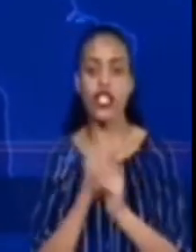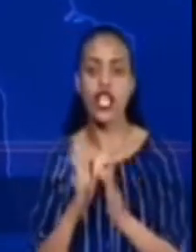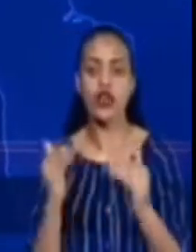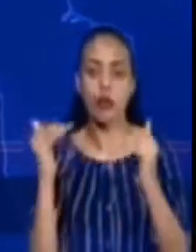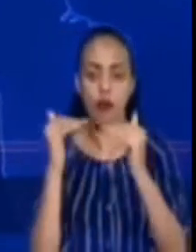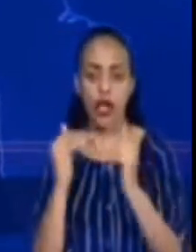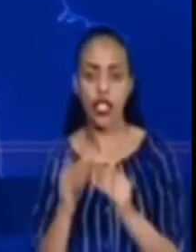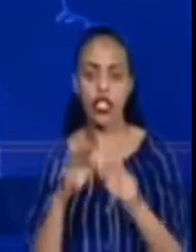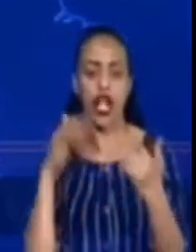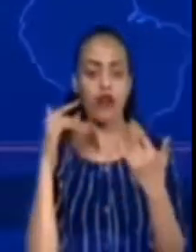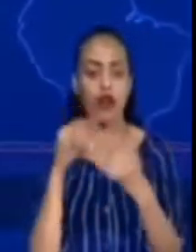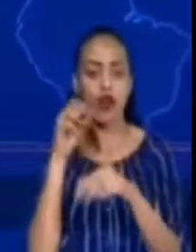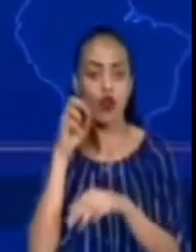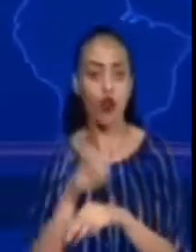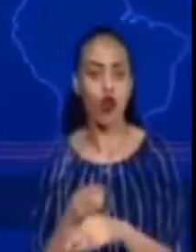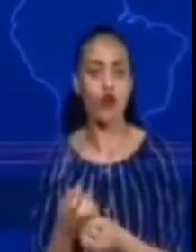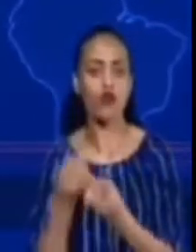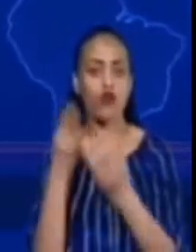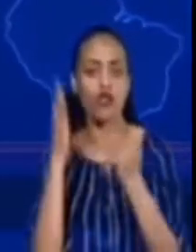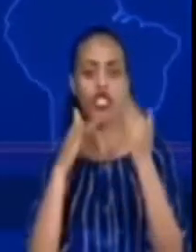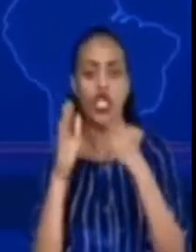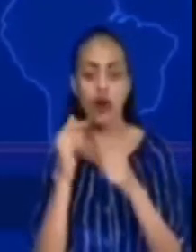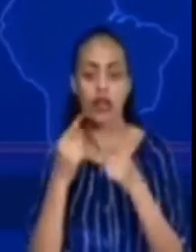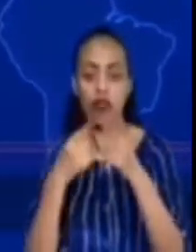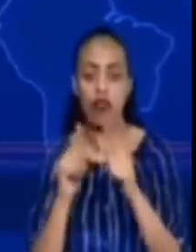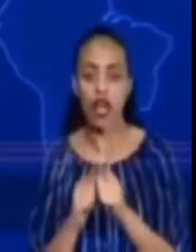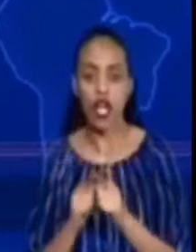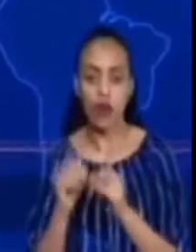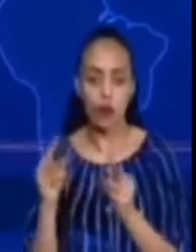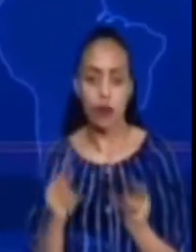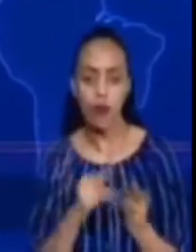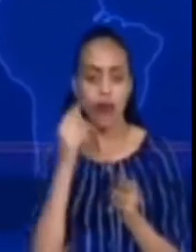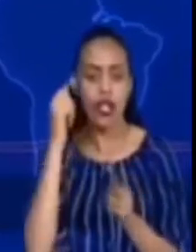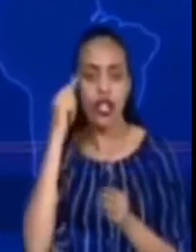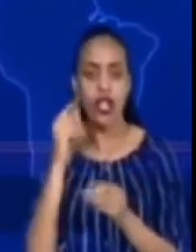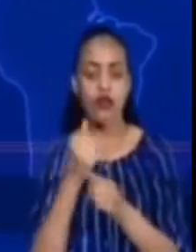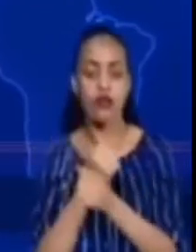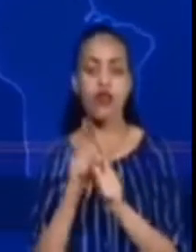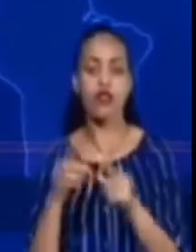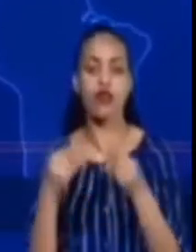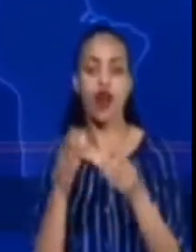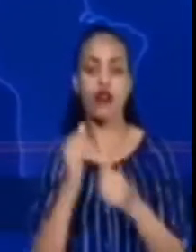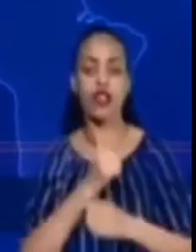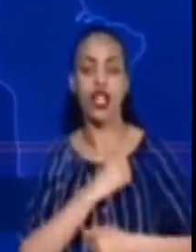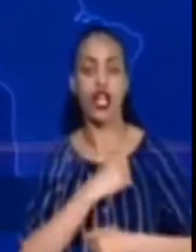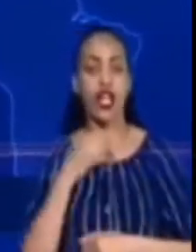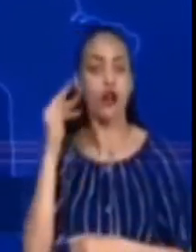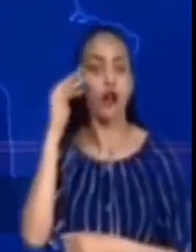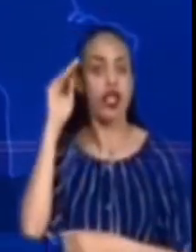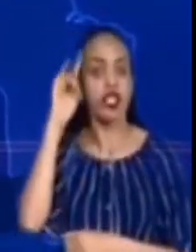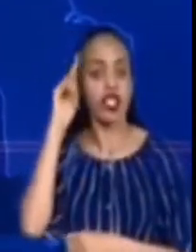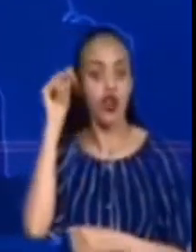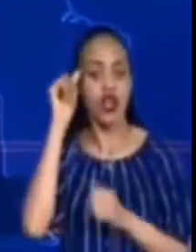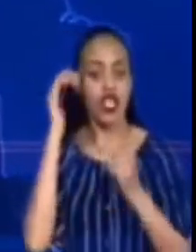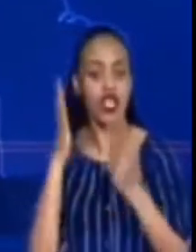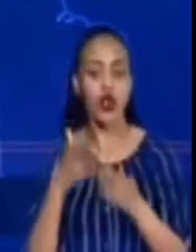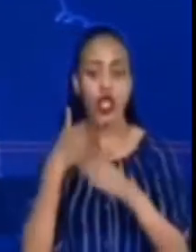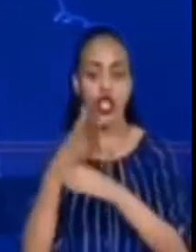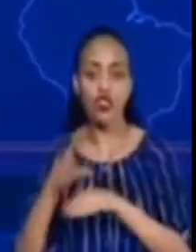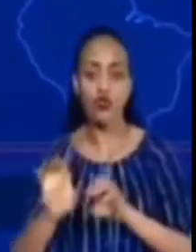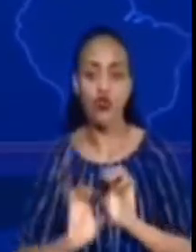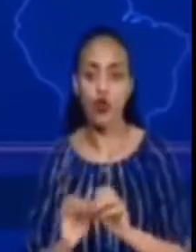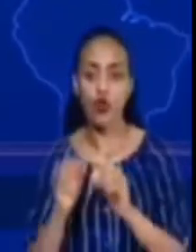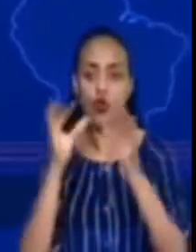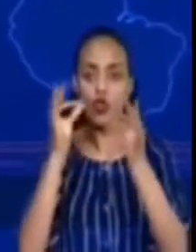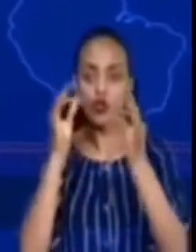አንተ ዘመድኩን ታስፈልጋለህ አንተ ከሌለህ ሐቅ ሐቁን እንዴት እናወራለን አንተ ነጭነጩን ትላለህ ነጭ ቀለም አጣቀው